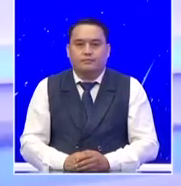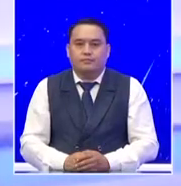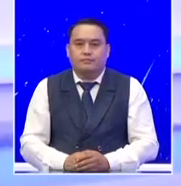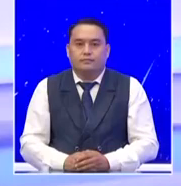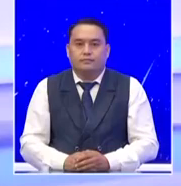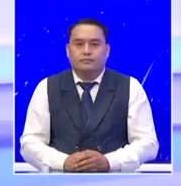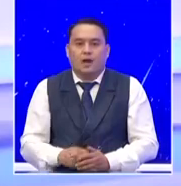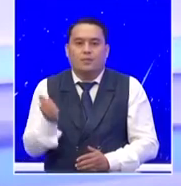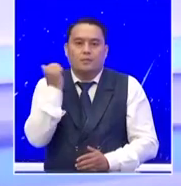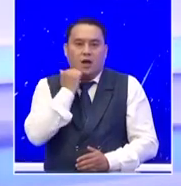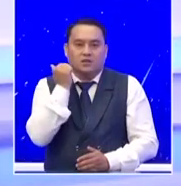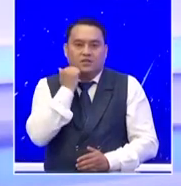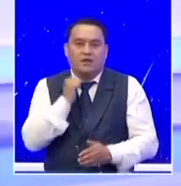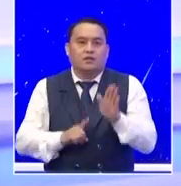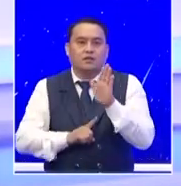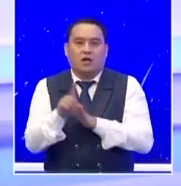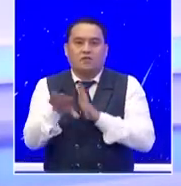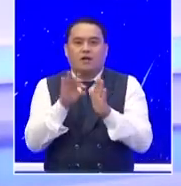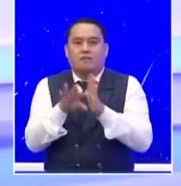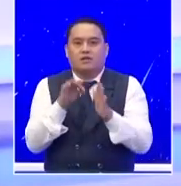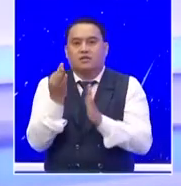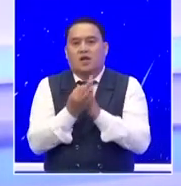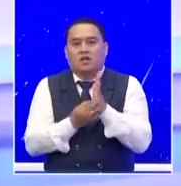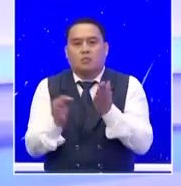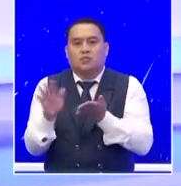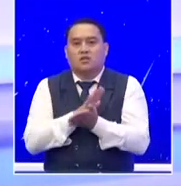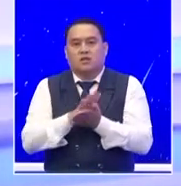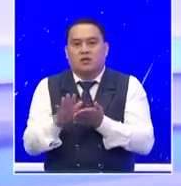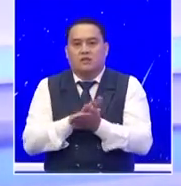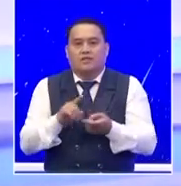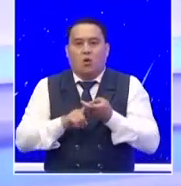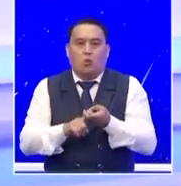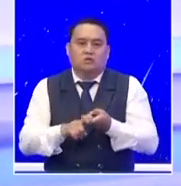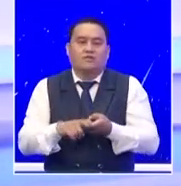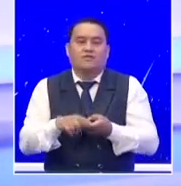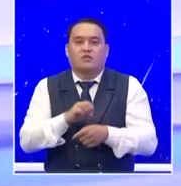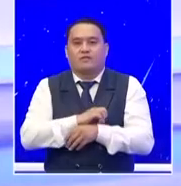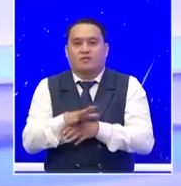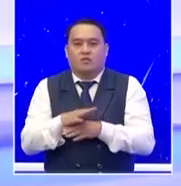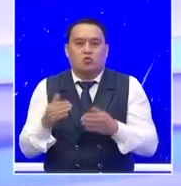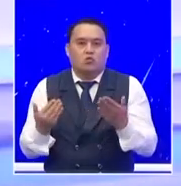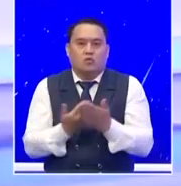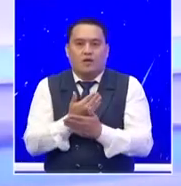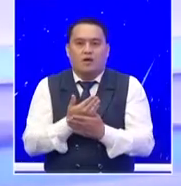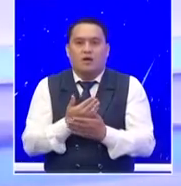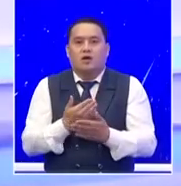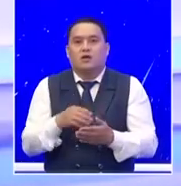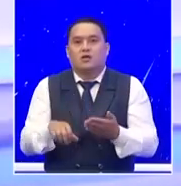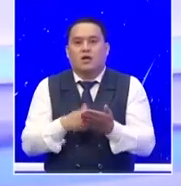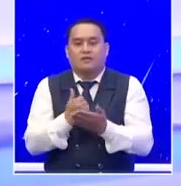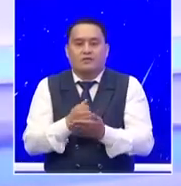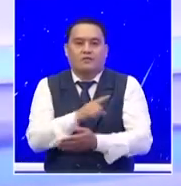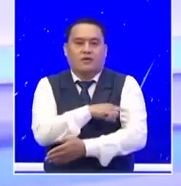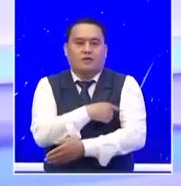В Москве начинается выборочное бесплатное тестирование жителей на наличие антител к коронавирусу нового типа. По словам мэра